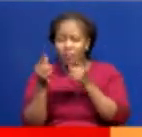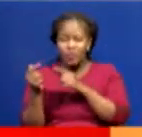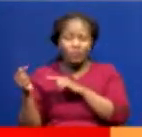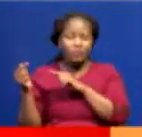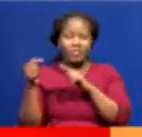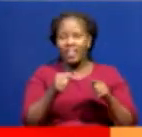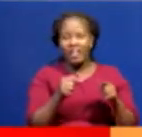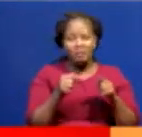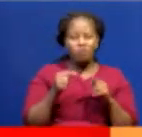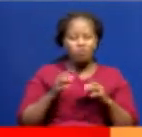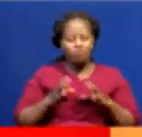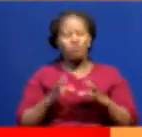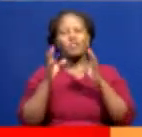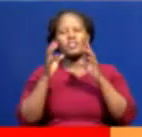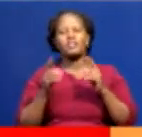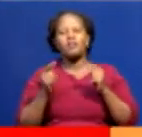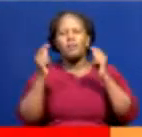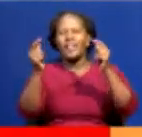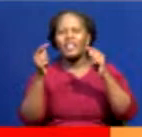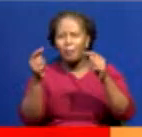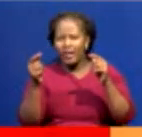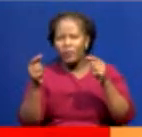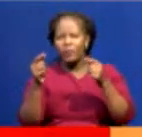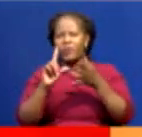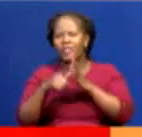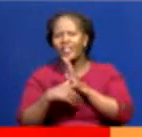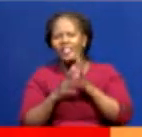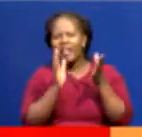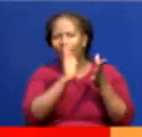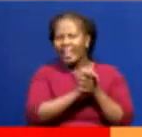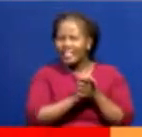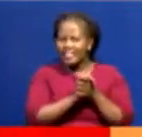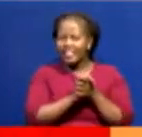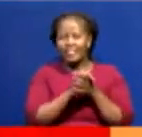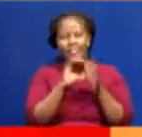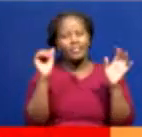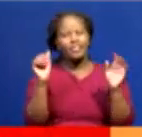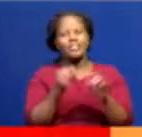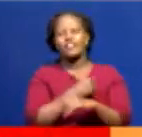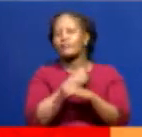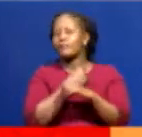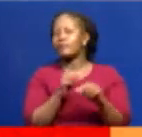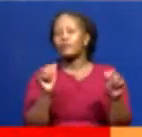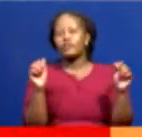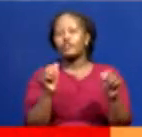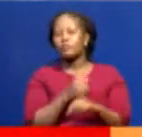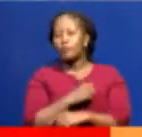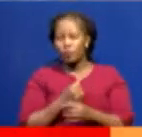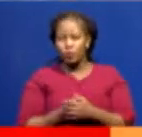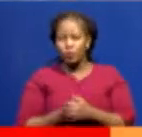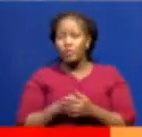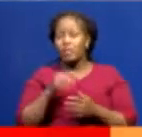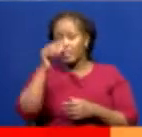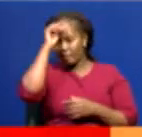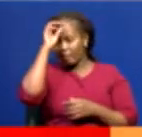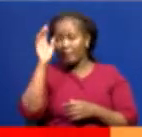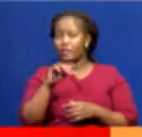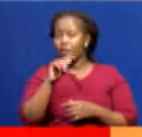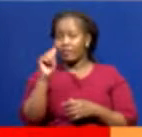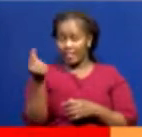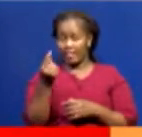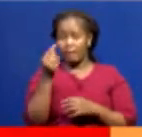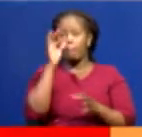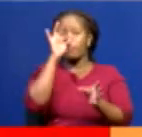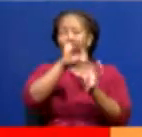wasukume mambo ya maandamano kisha eti waje kuingia. Haiwezekani. Serikali ya Kenya Kwanza, Nancy,